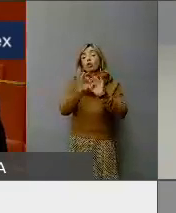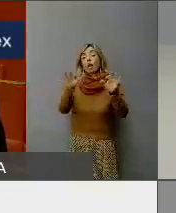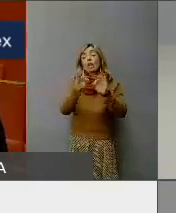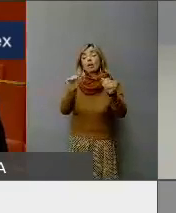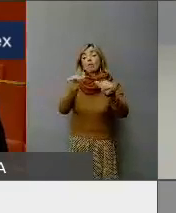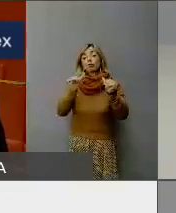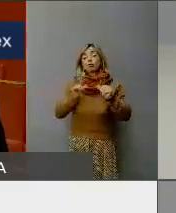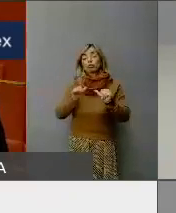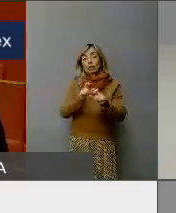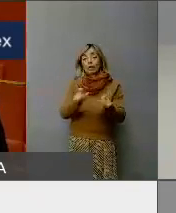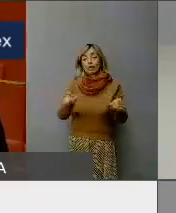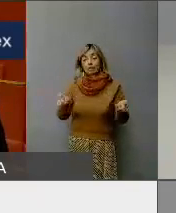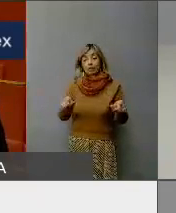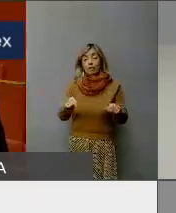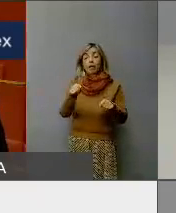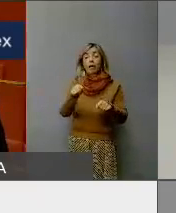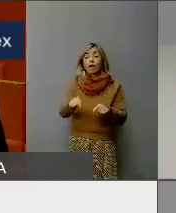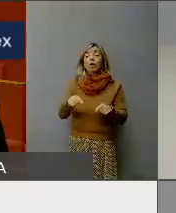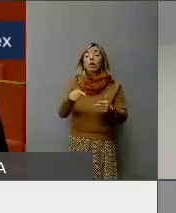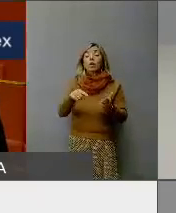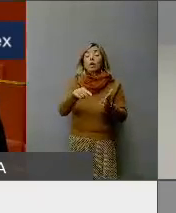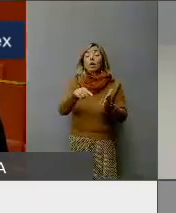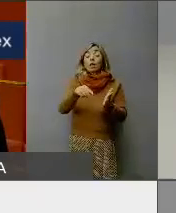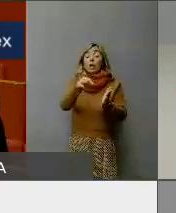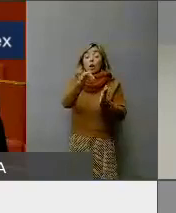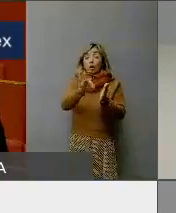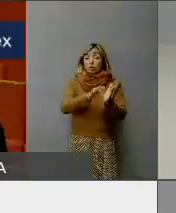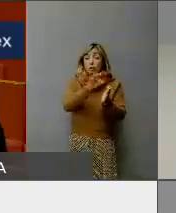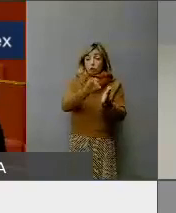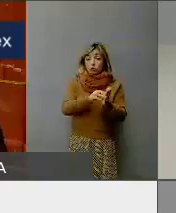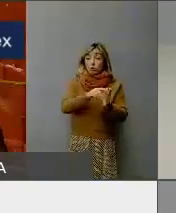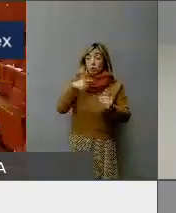a questa versione del giorno votato da tutti